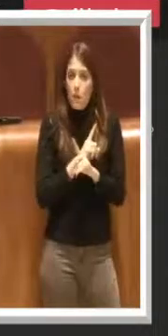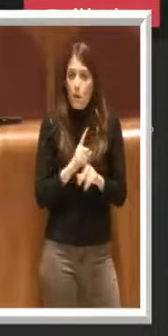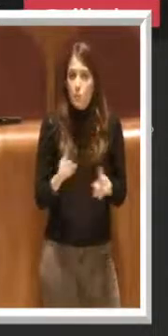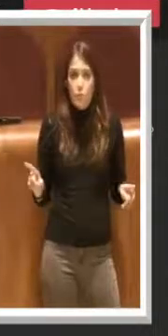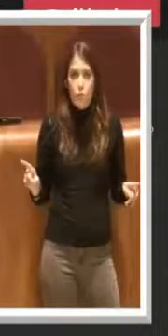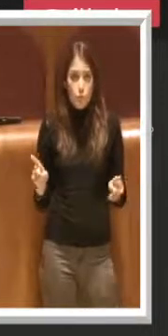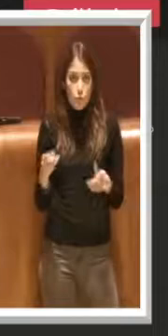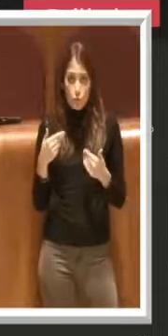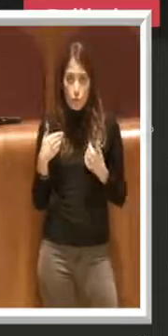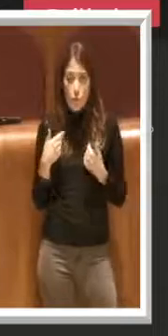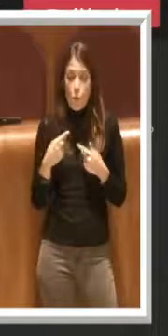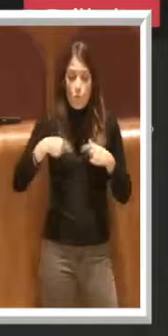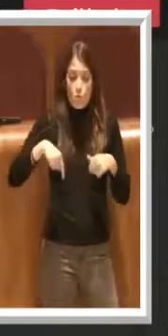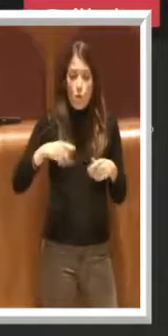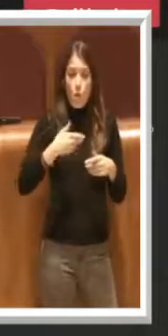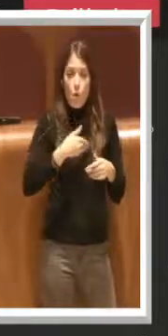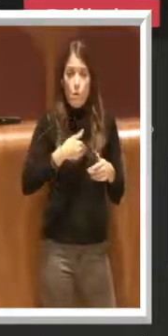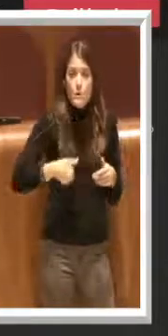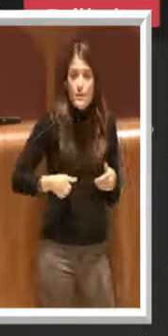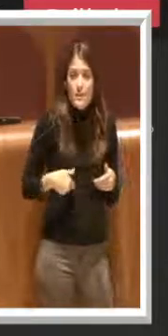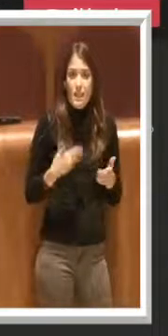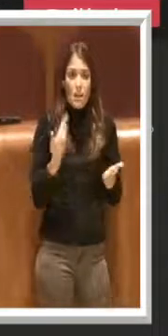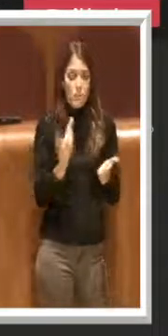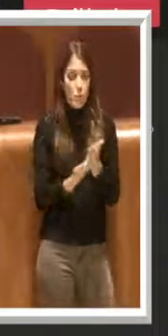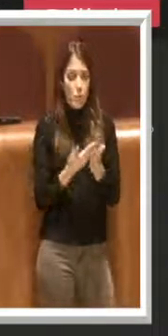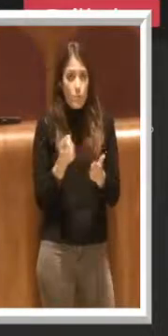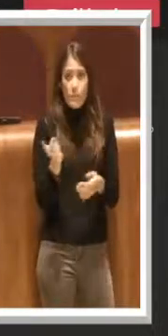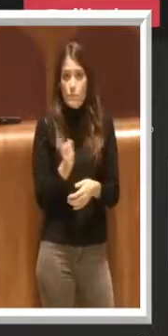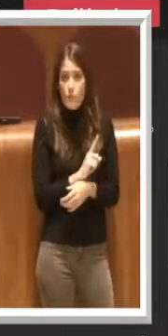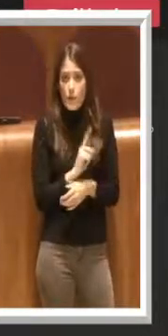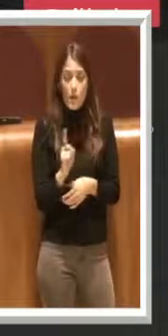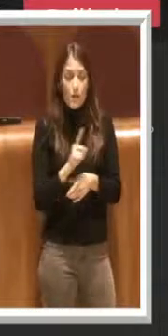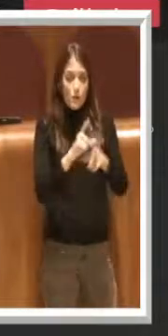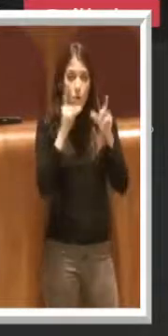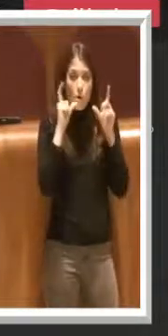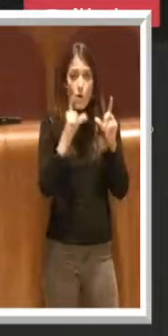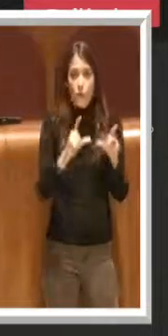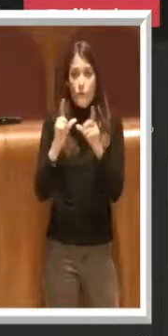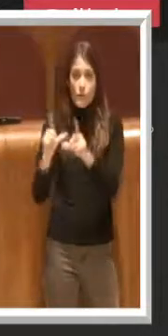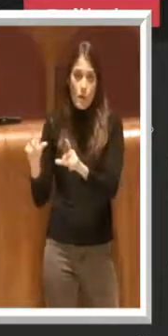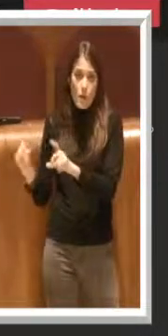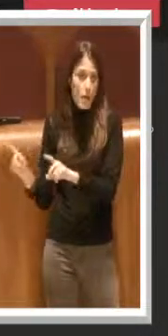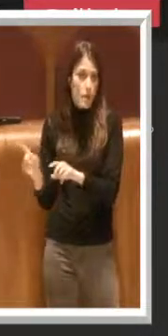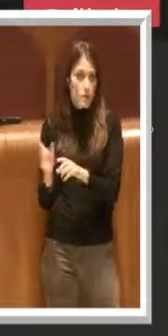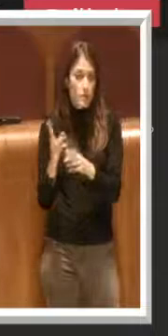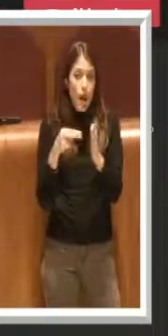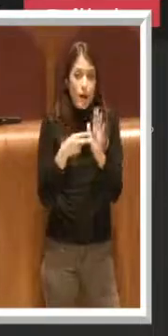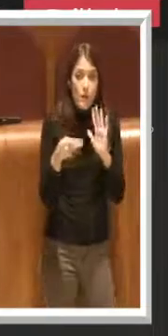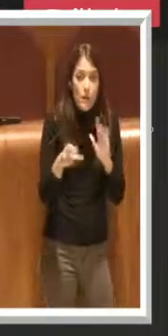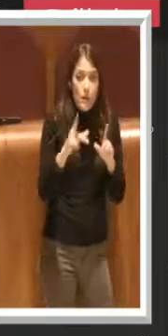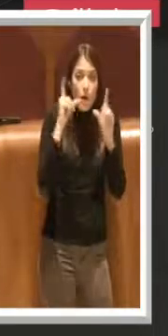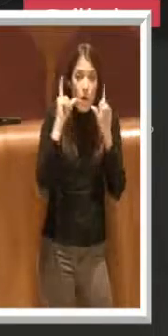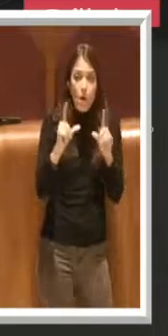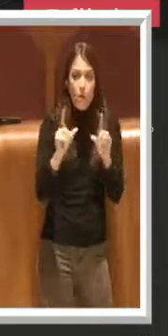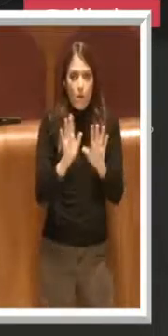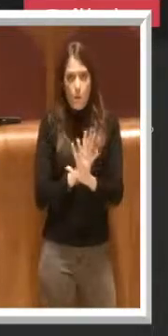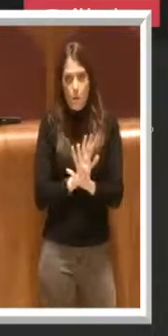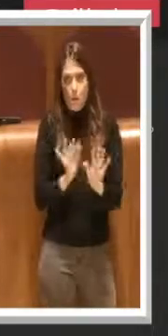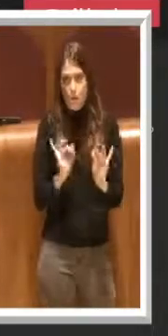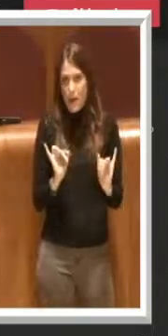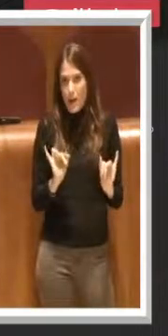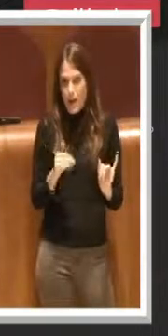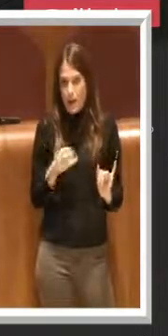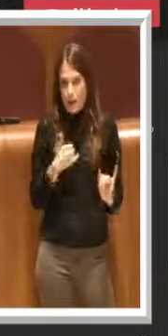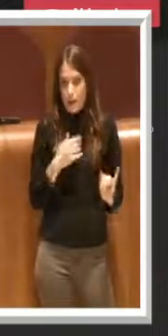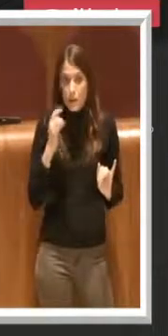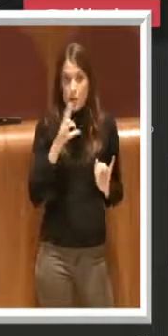mai permesso dei consiglieri di rivolgersi in maniera offensiva nei confronti dell'architetto. Se ci fu